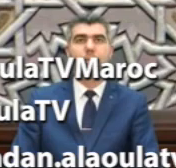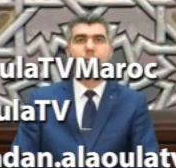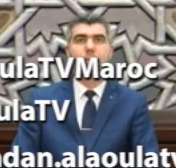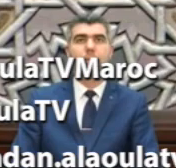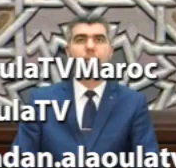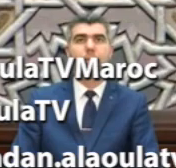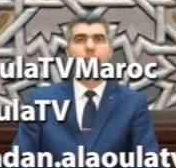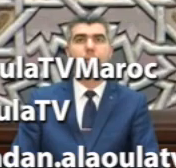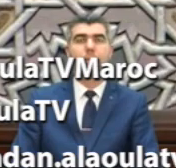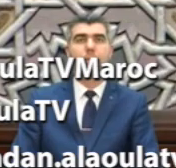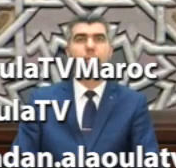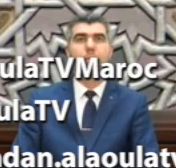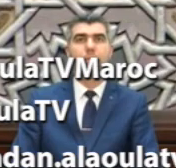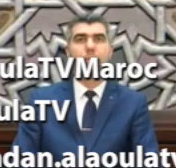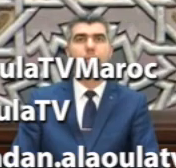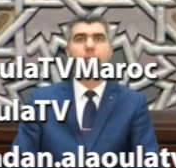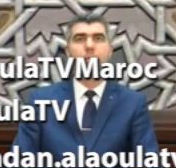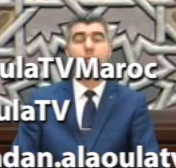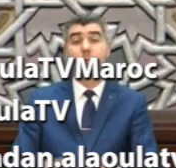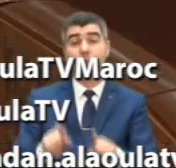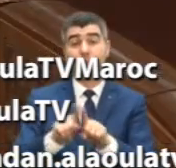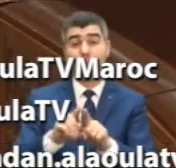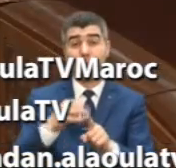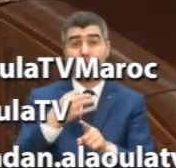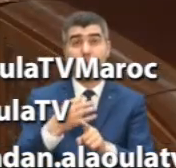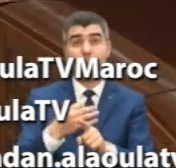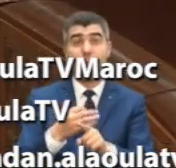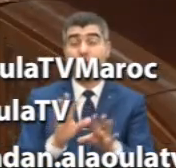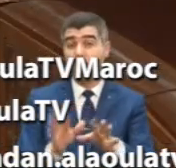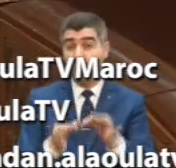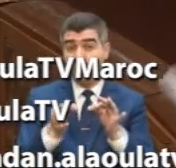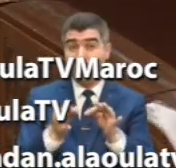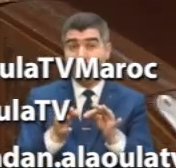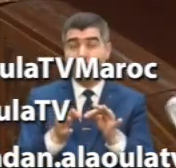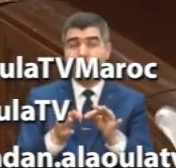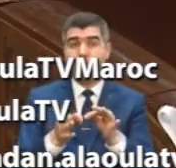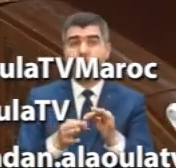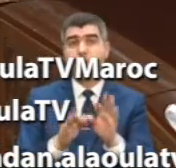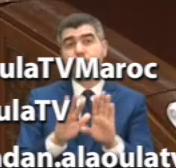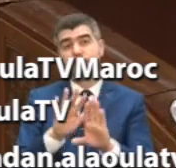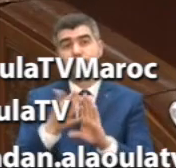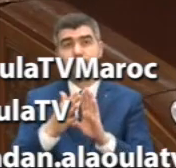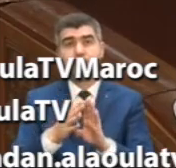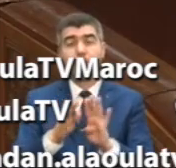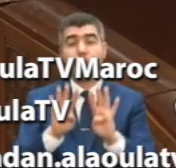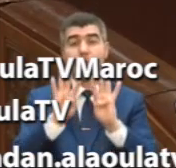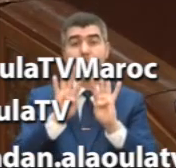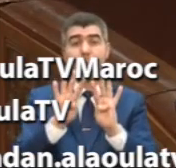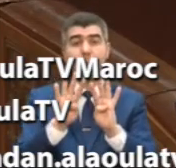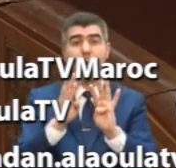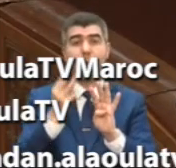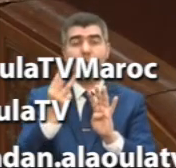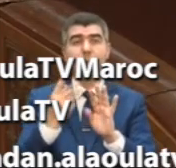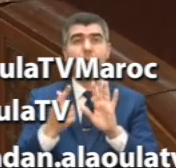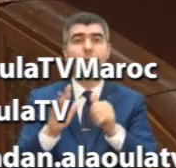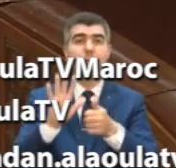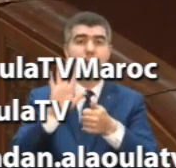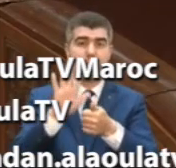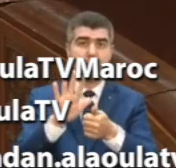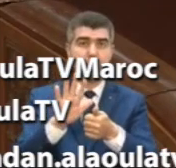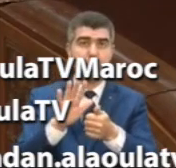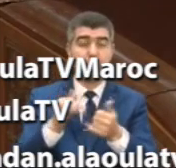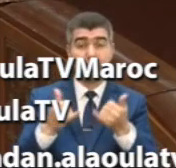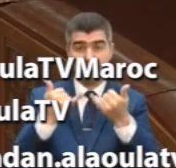رئيسة المعطيات غير هذا الشيء اللي كتقولوا، لأنه عندنا على الأقل 863 مشروع